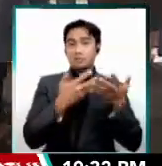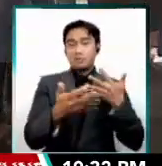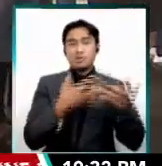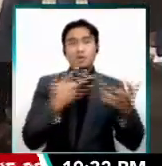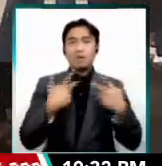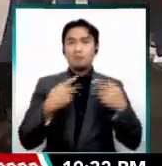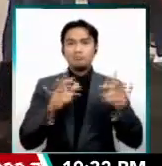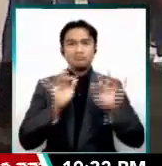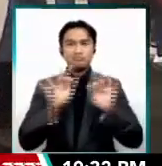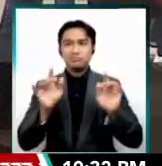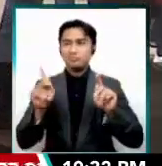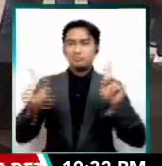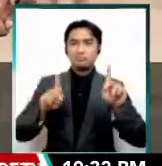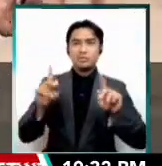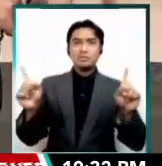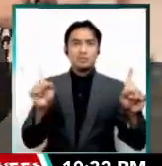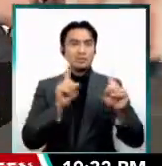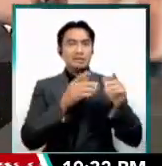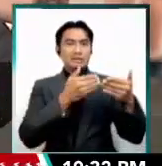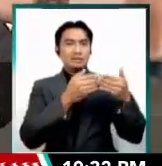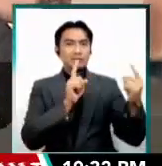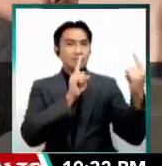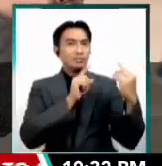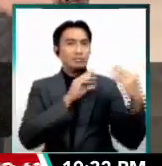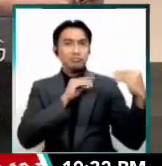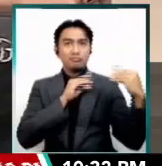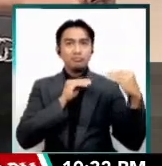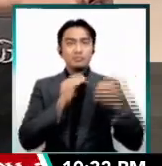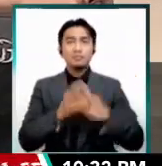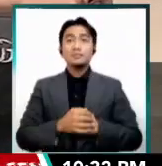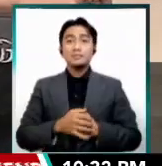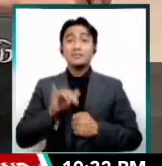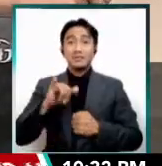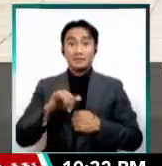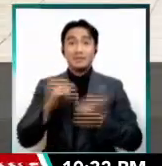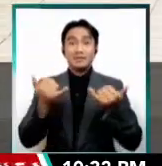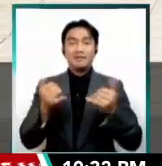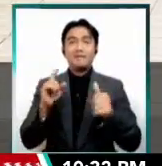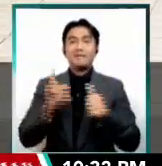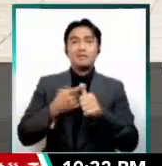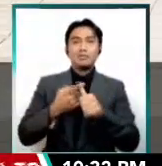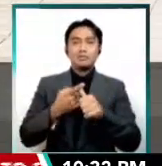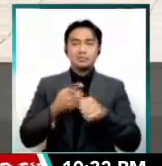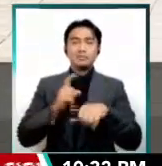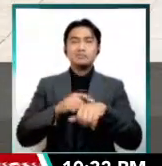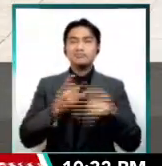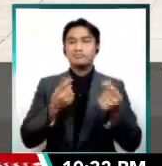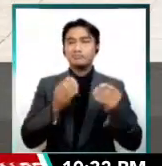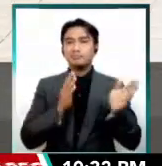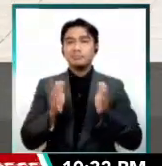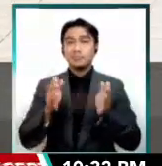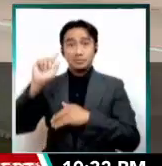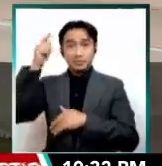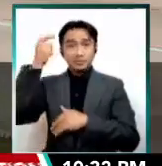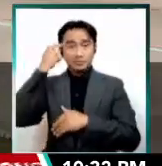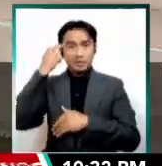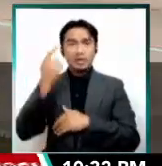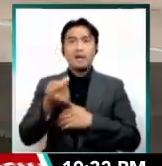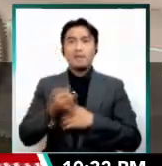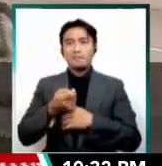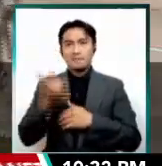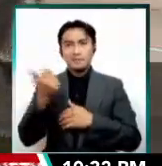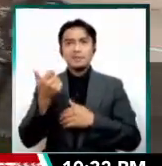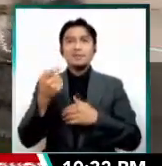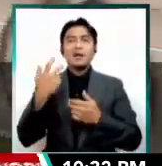mo naman ang kausap mo. Nitong unang bahagi ng taon, pinlano na rin ng gobyerno na bawiin na ang utos na mag-face